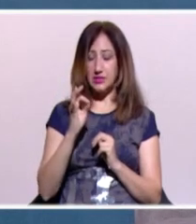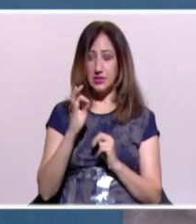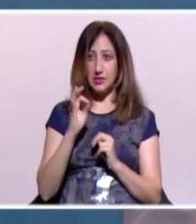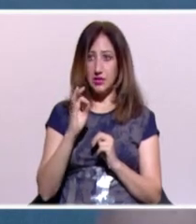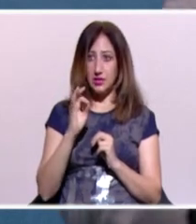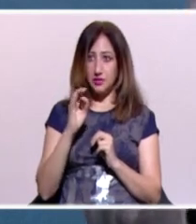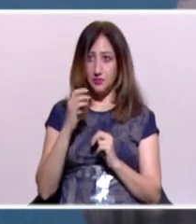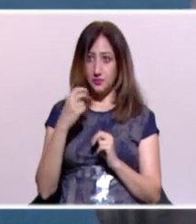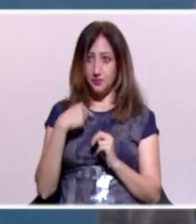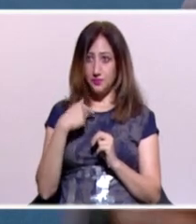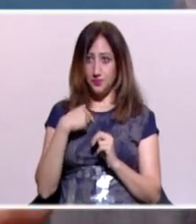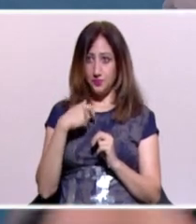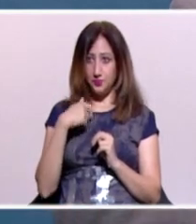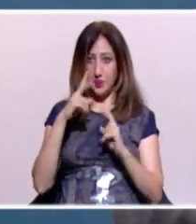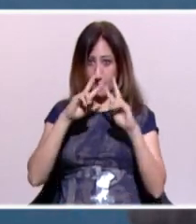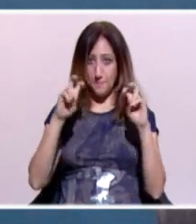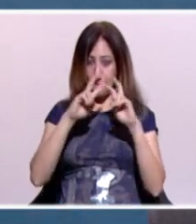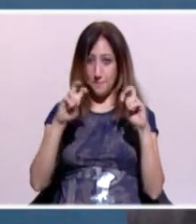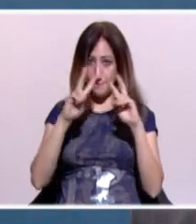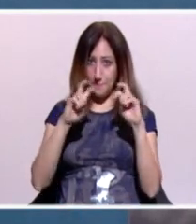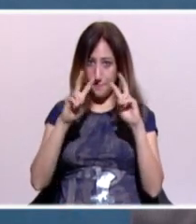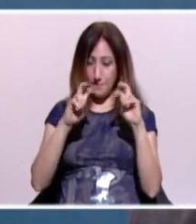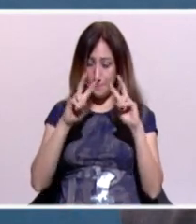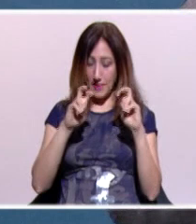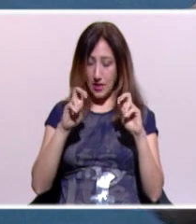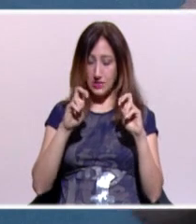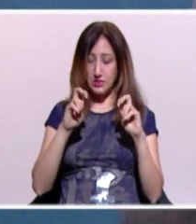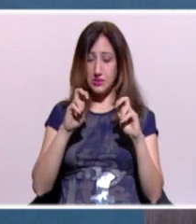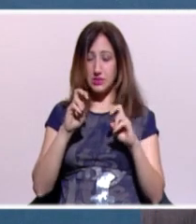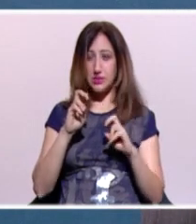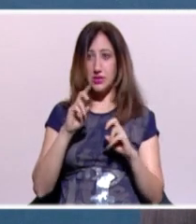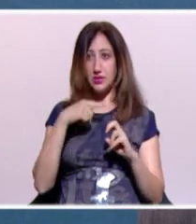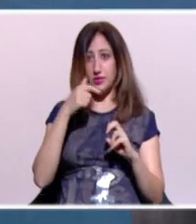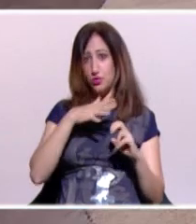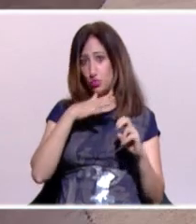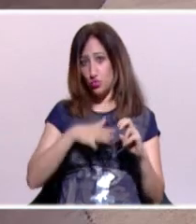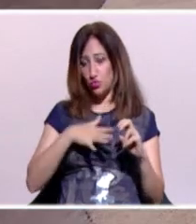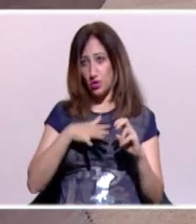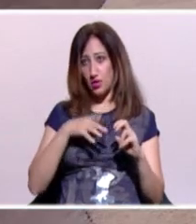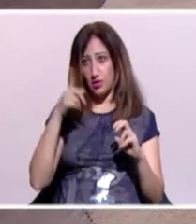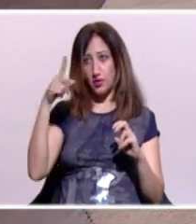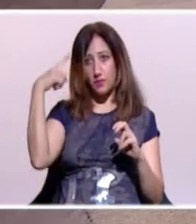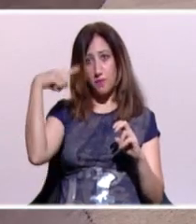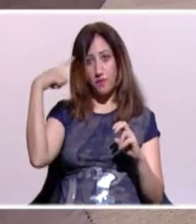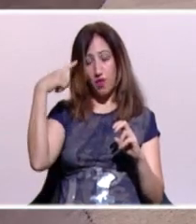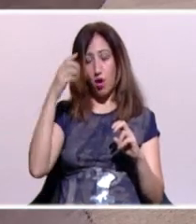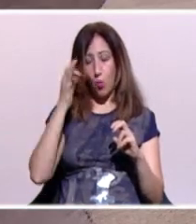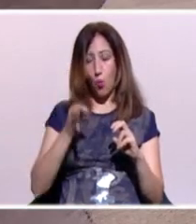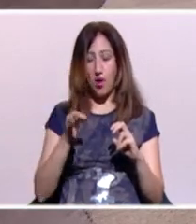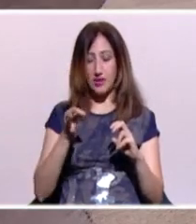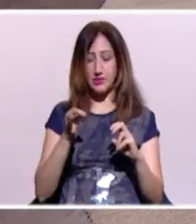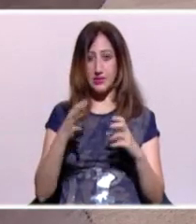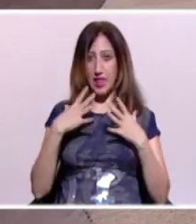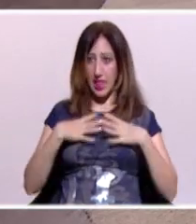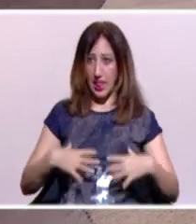احنا اكتشفنا فعلا واحنا في حاله البحث والاستاذ عبد الرحيم ان حتى الرايه كان ليها ديزاين، كان في ديزاينر. حتى